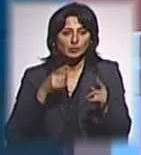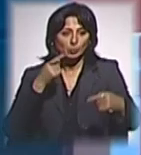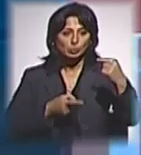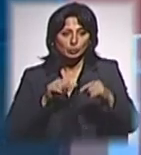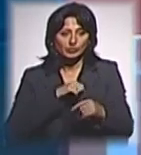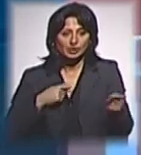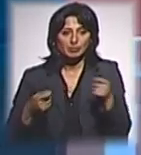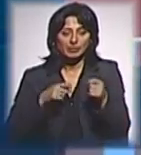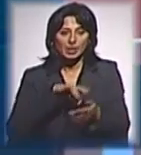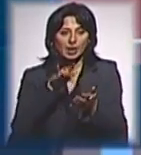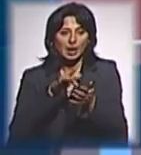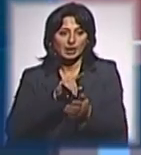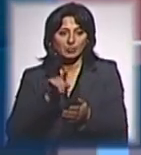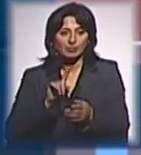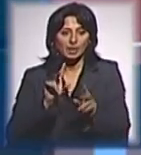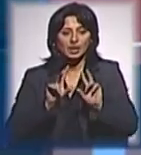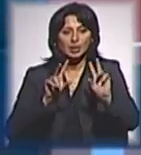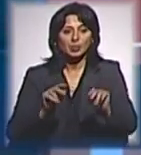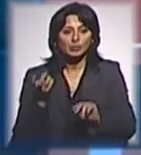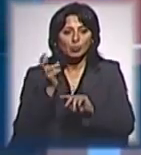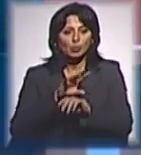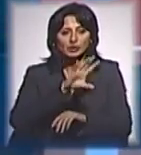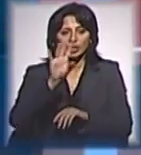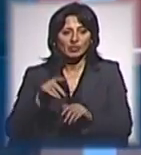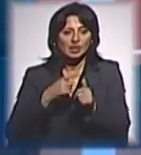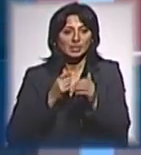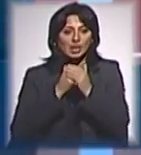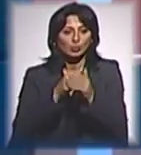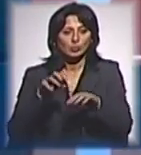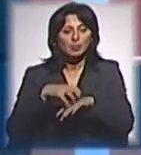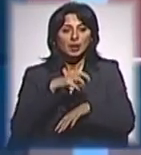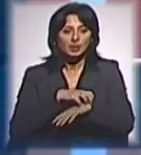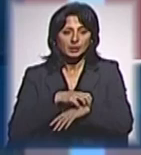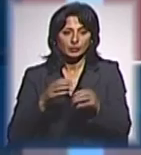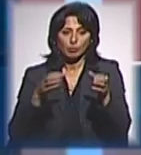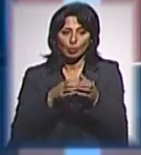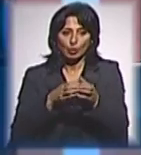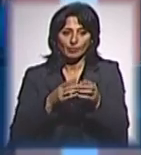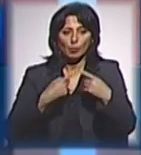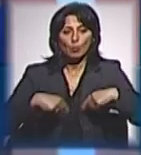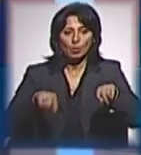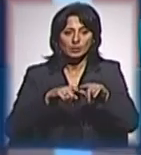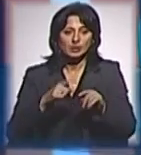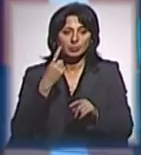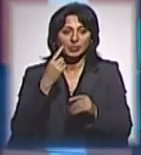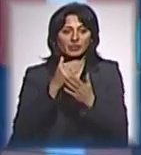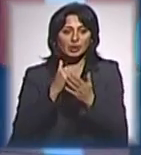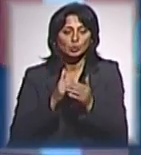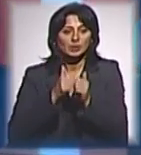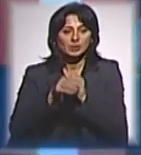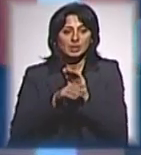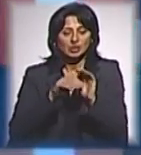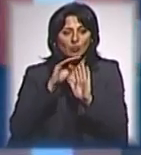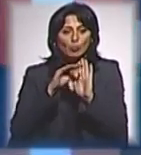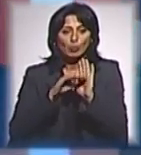ბრძოლა თვითმართველი ქალაქებისთვის, რა დაპირებებით მოდიან ყველაზე რეიტინგული პარტიები, ბლოკები და კოალიციები. პირველი სტუდია